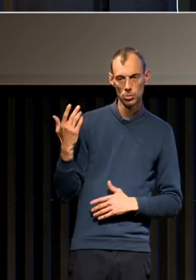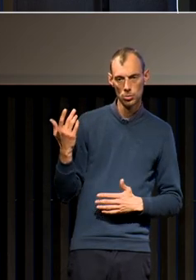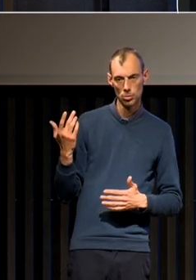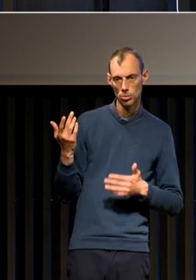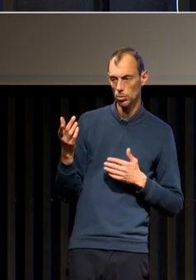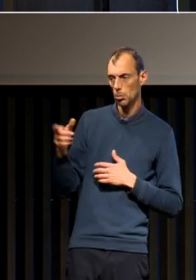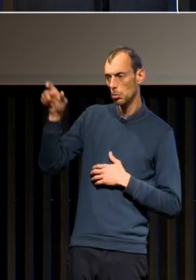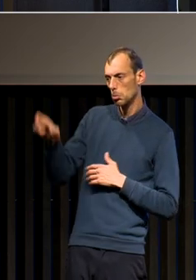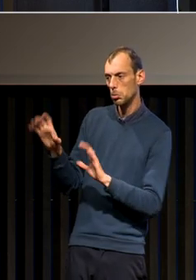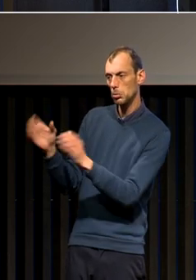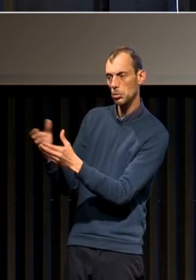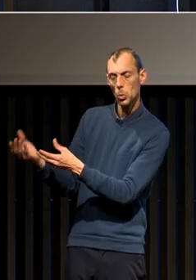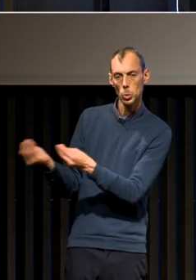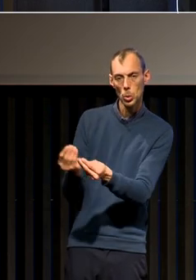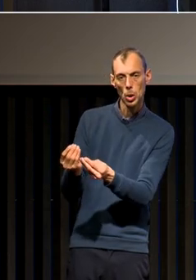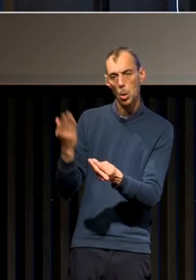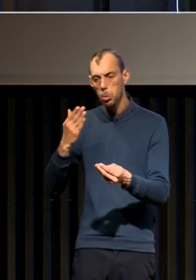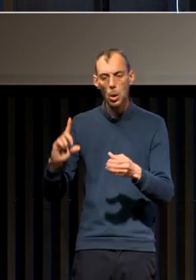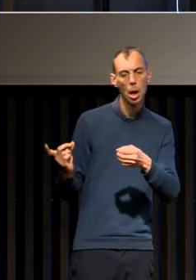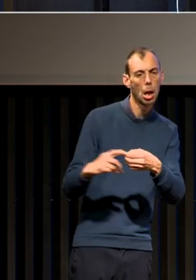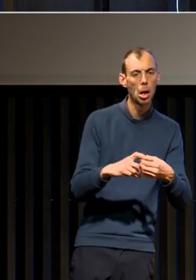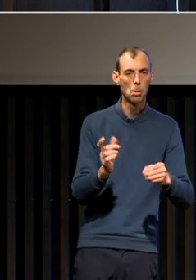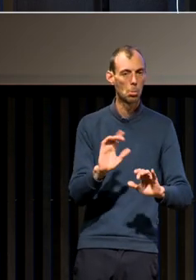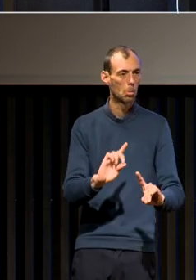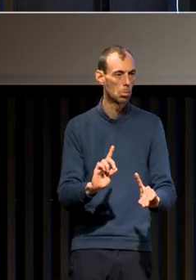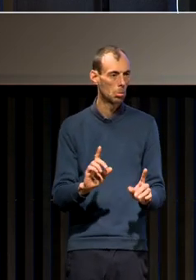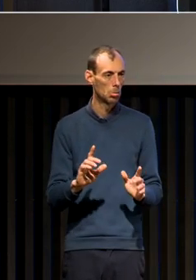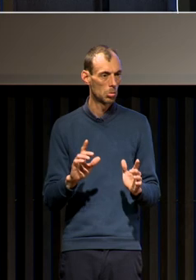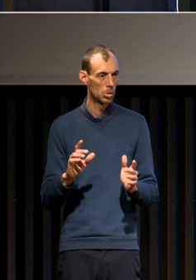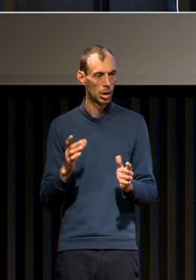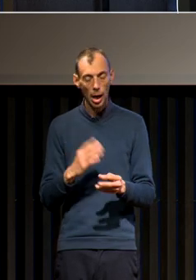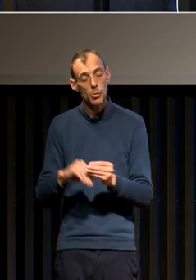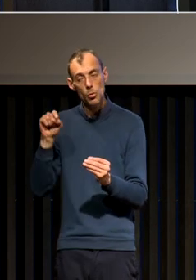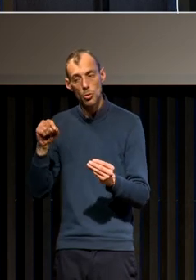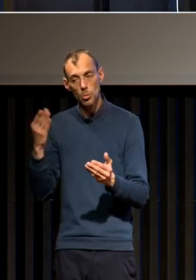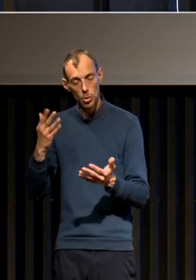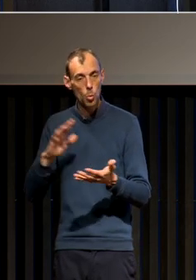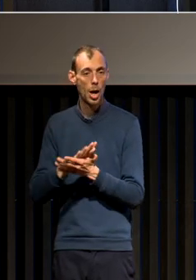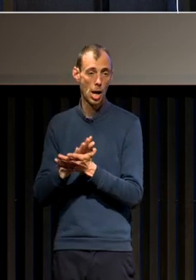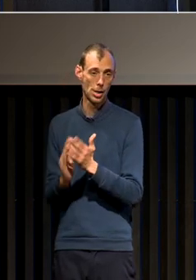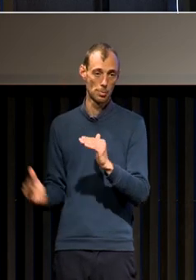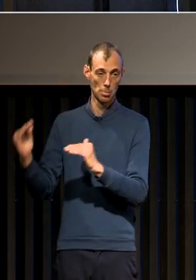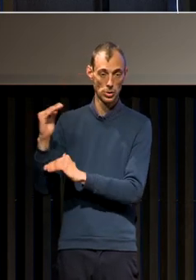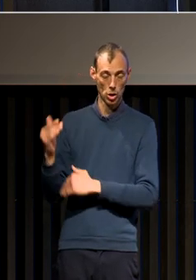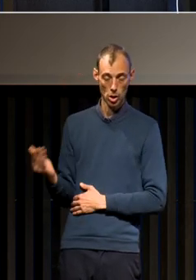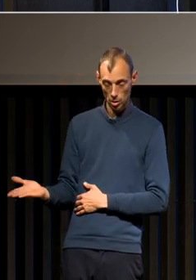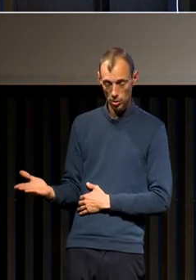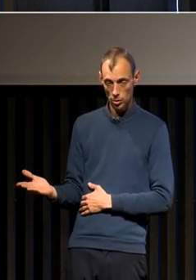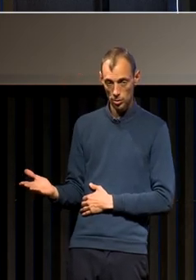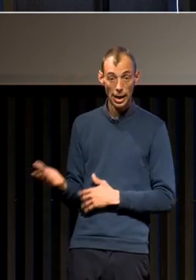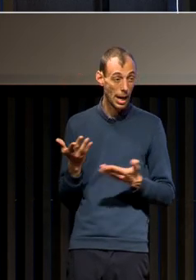Ça, c'était daté de 2011. Et il faut toujours que le donneur soit majeur. Et ils ont rajouté dans cette